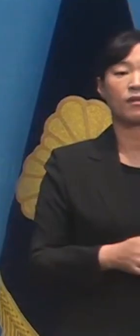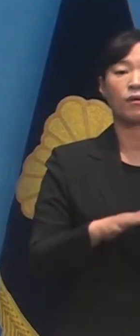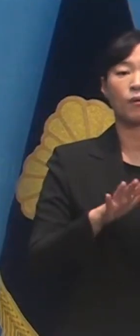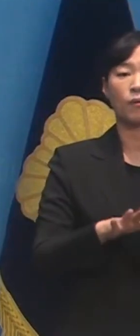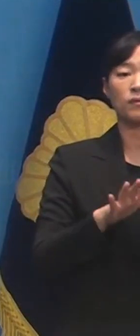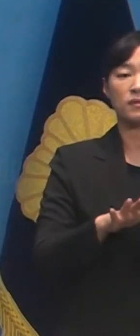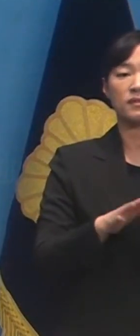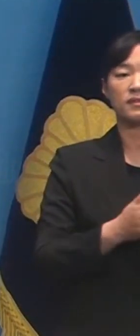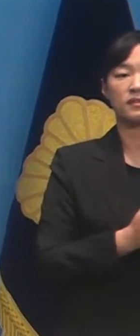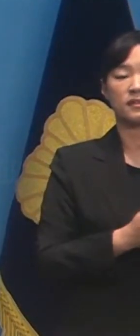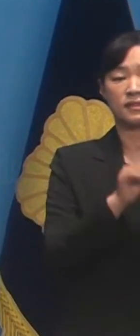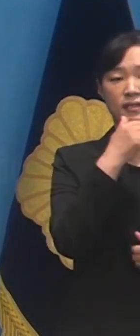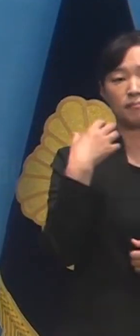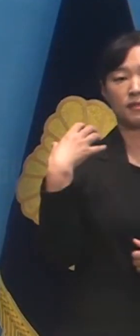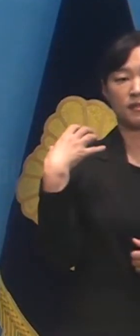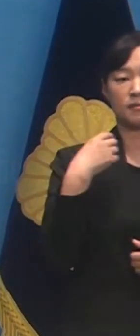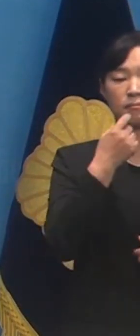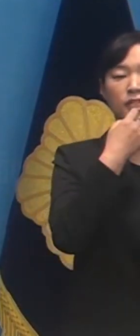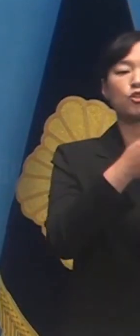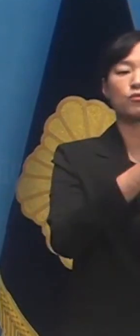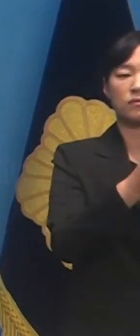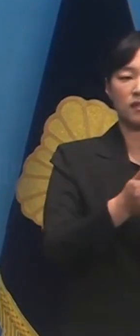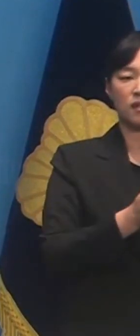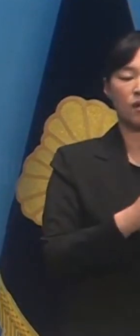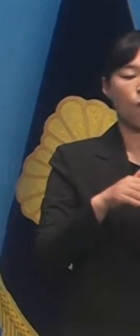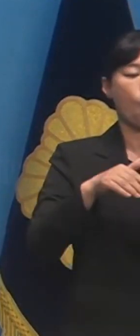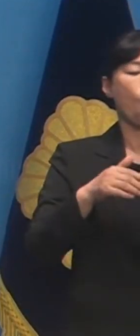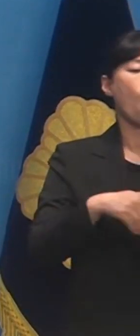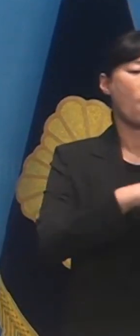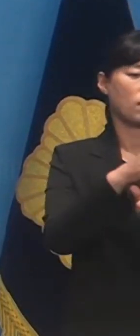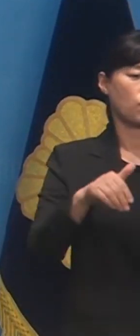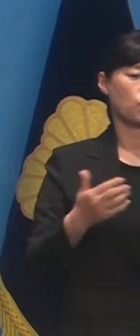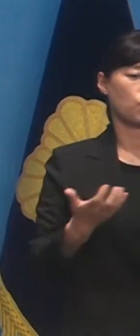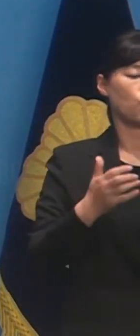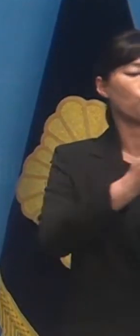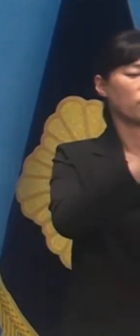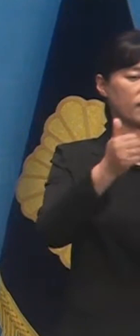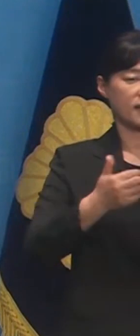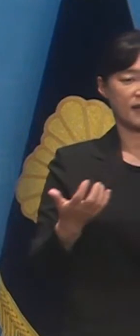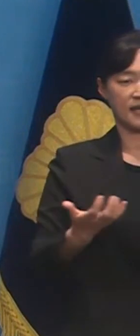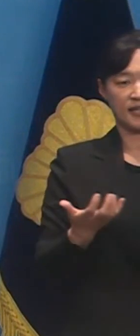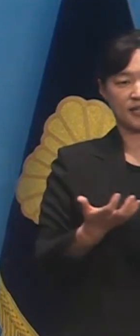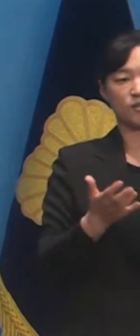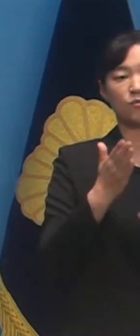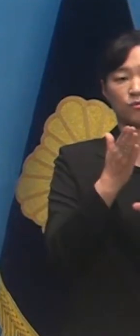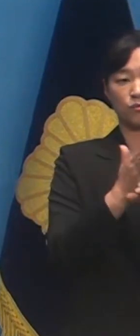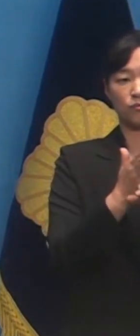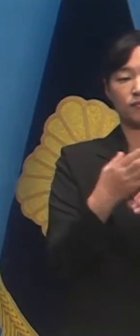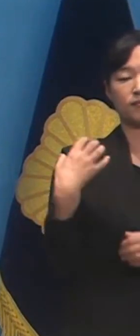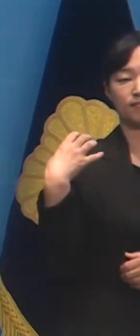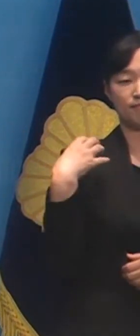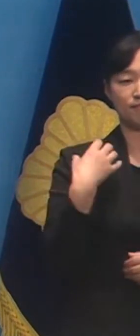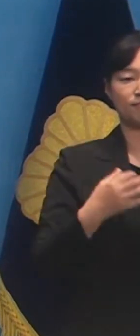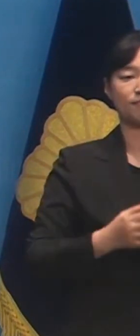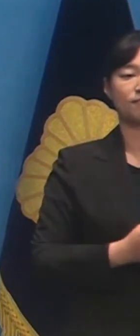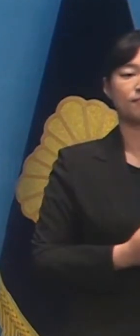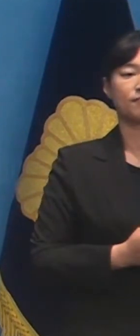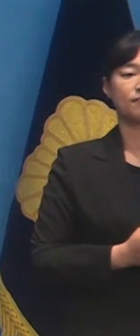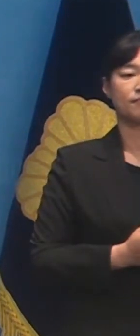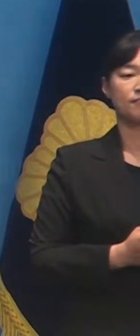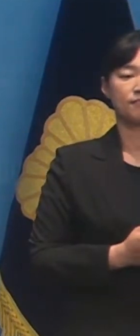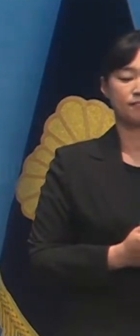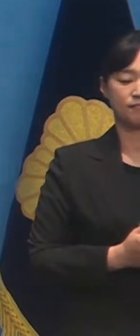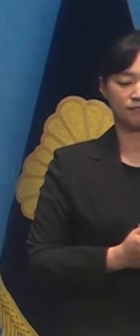오늘 기자회견 사를 맡은 저는 더불어민주당 환경노동위원회에서 활동하고 있고 물질로위원회에서 활동하고 있습니다. 인천서 대의원